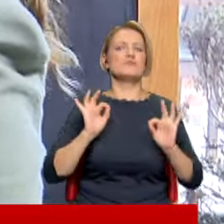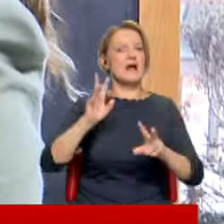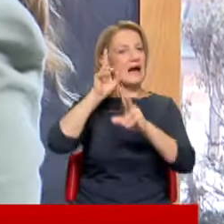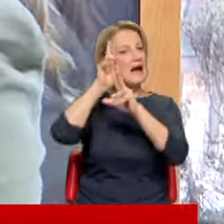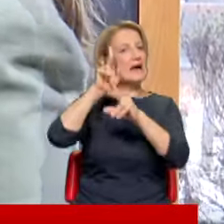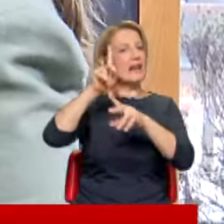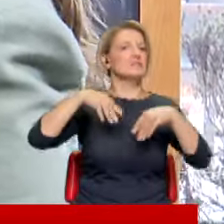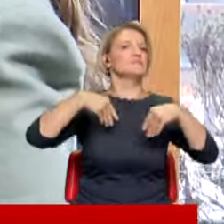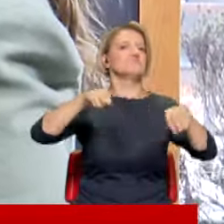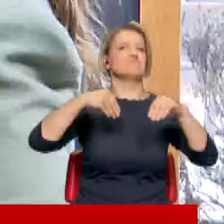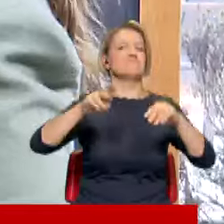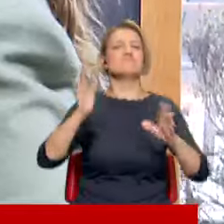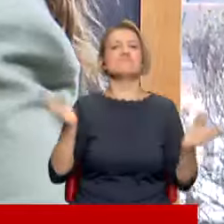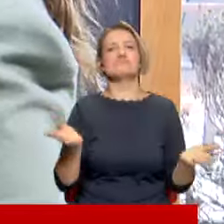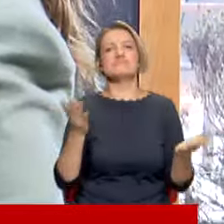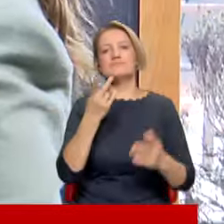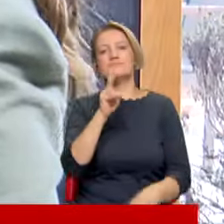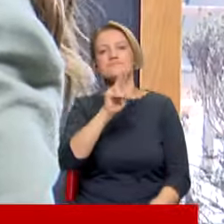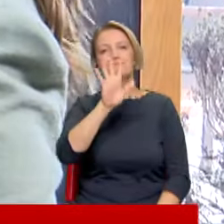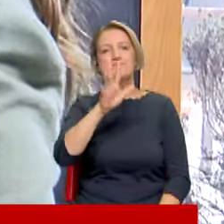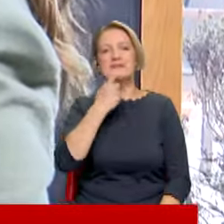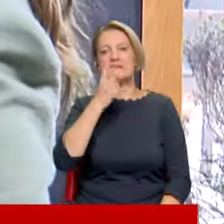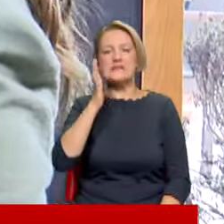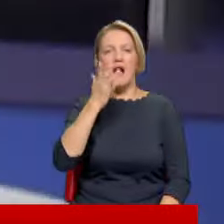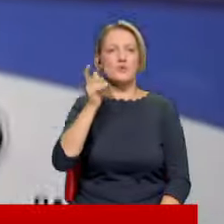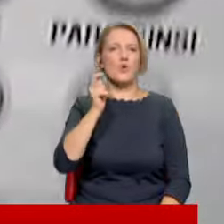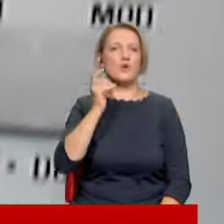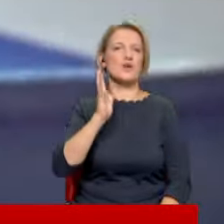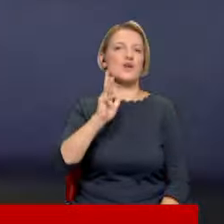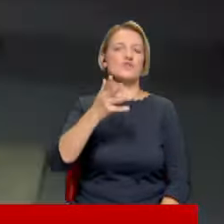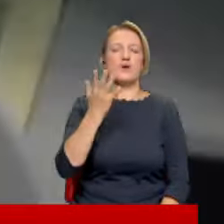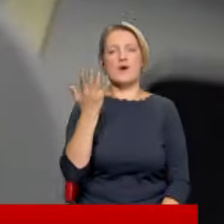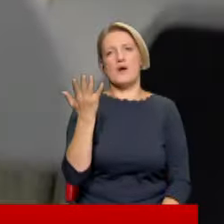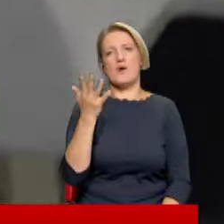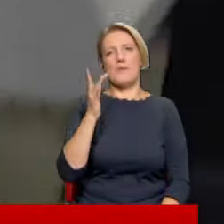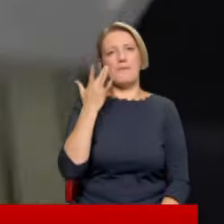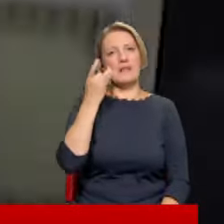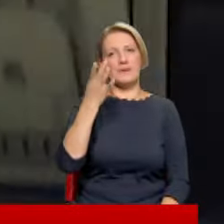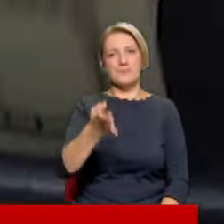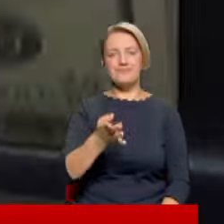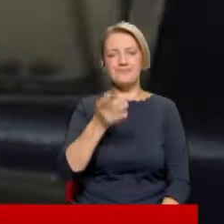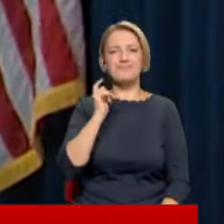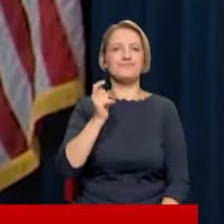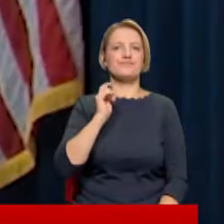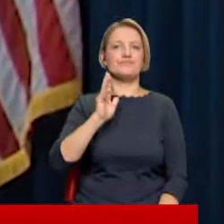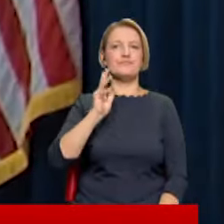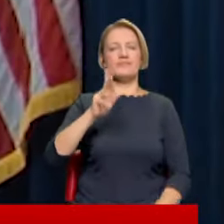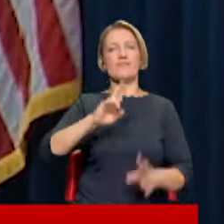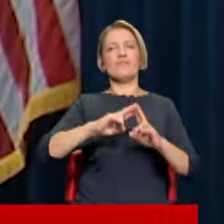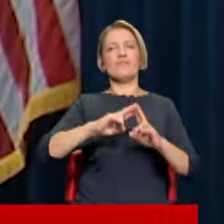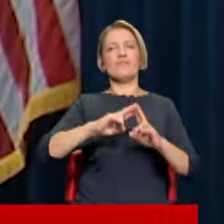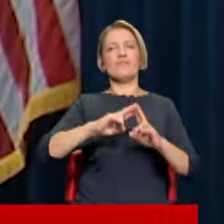Onların işi o 2025 yılının daha zor geçeceği ortada karapazar tesi de zor geçeceğinin sinyalini verdi tüm dünyada Amerika'da